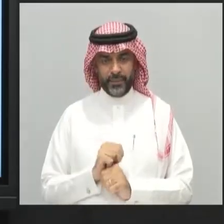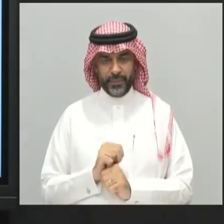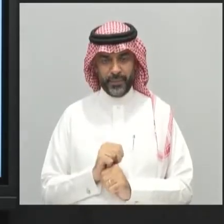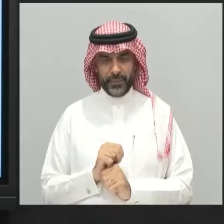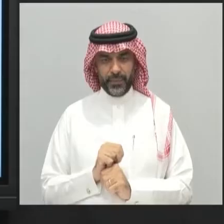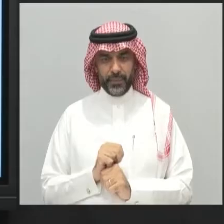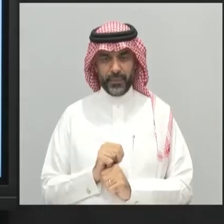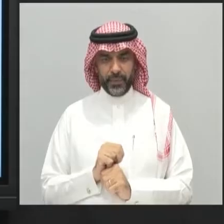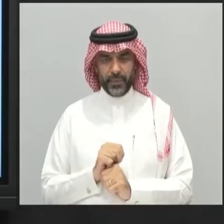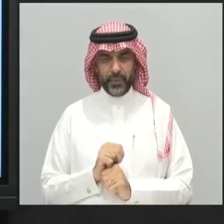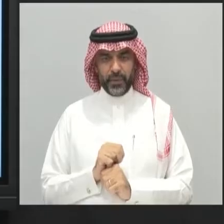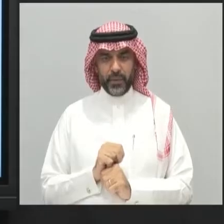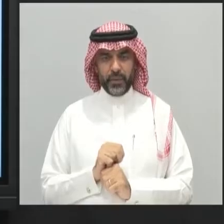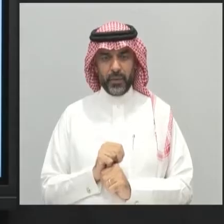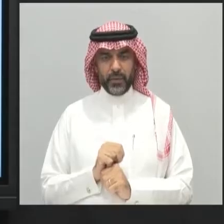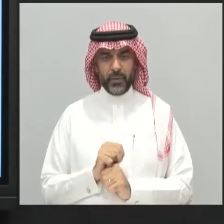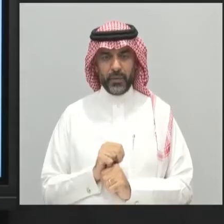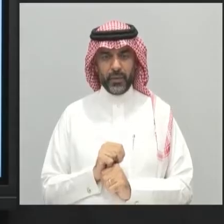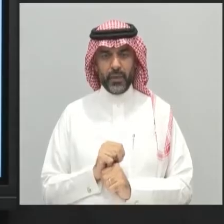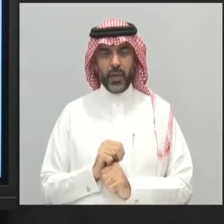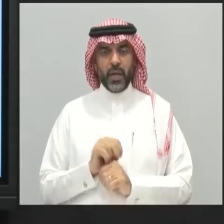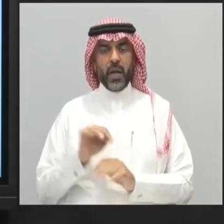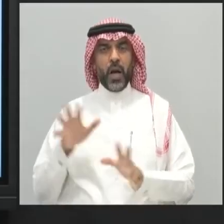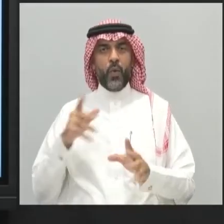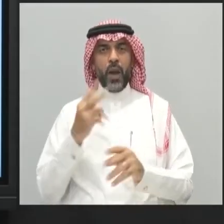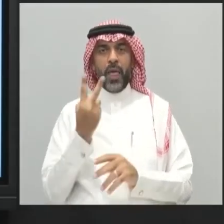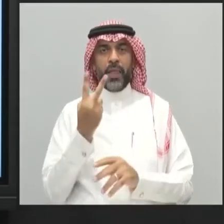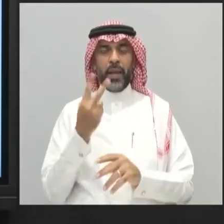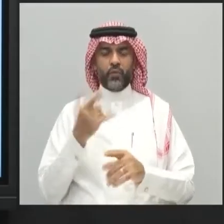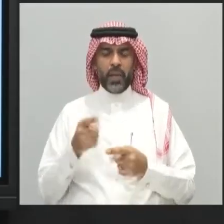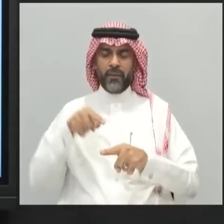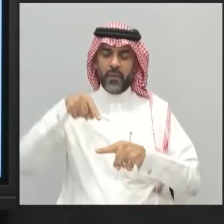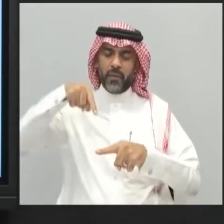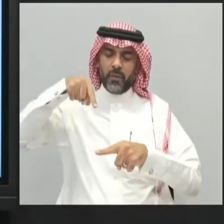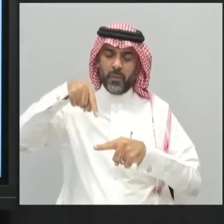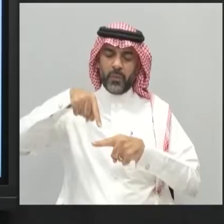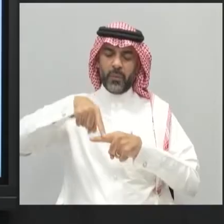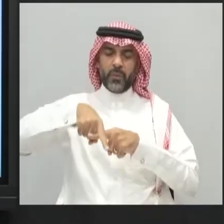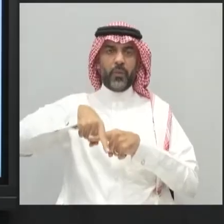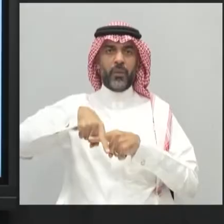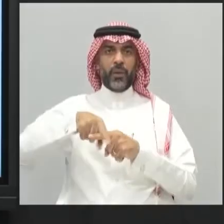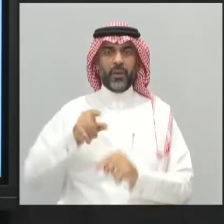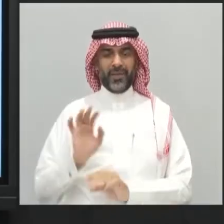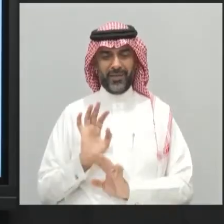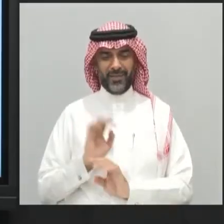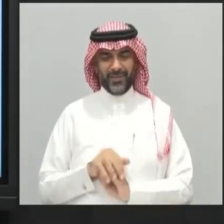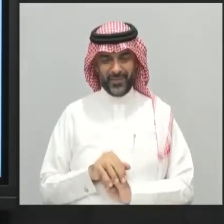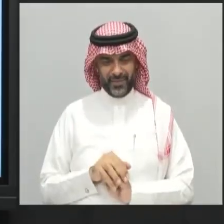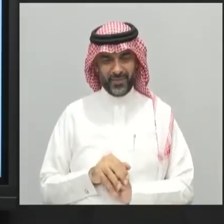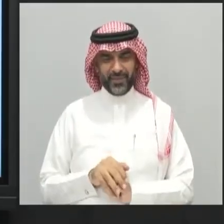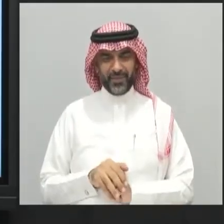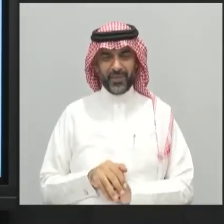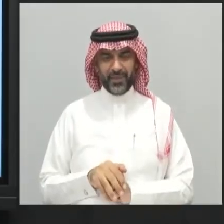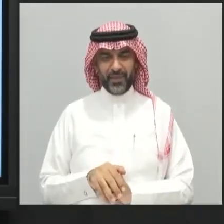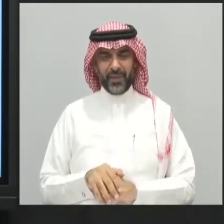ماذا ينتج عن ذلك يساعدها على الحركه اللولبيه في الماء اذا لديها صوتان